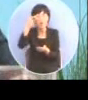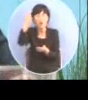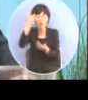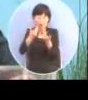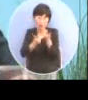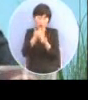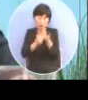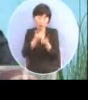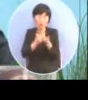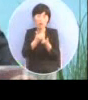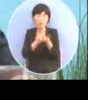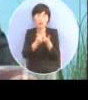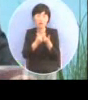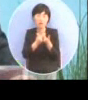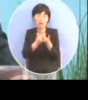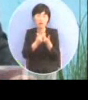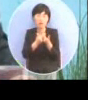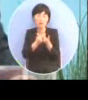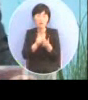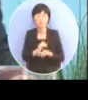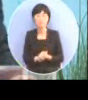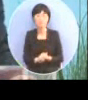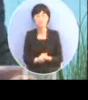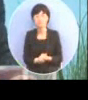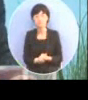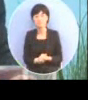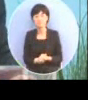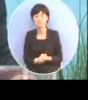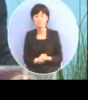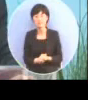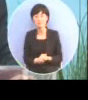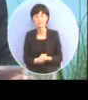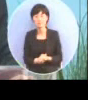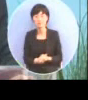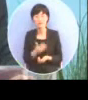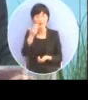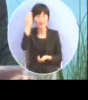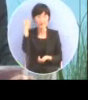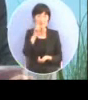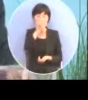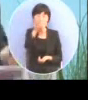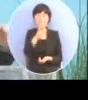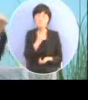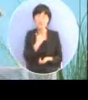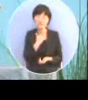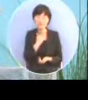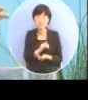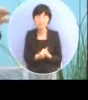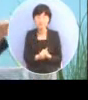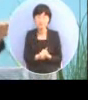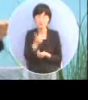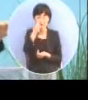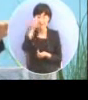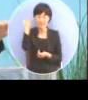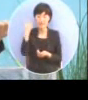Nếu chúng ta không tin chắc điều này thì cái vấn đề thuộc linh nó sẽ luôn đụng chạm đến chúng ta. Như trước đây tôi từng nói các bạn,